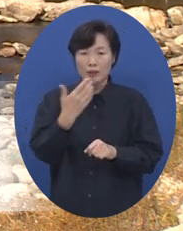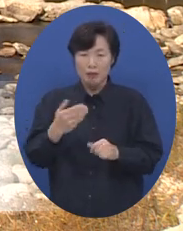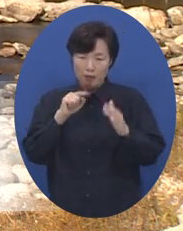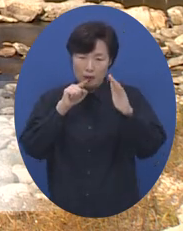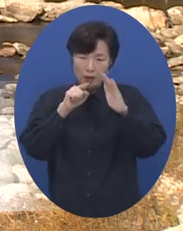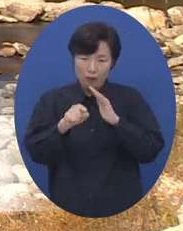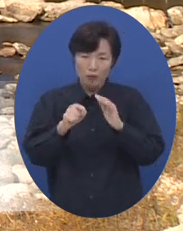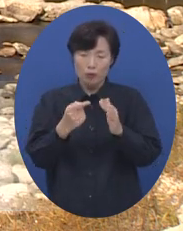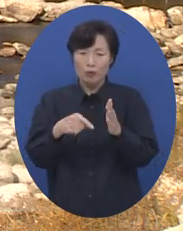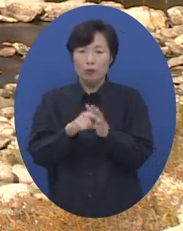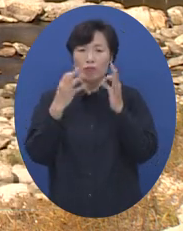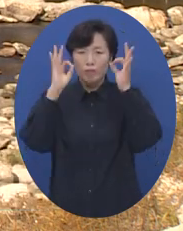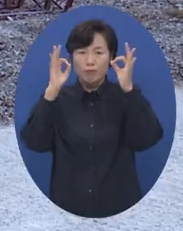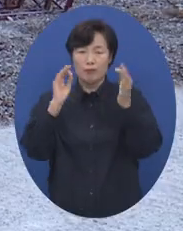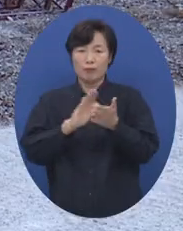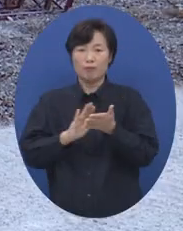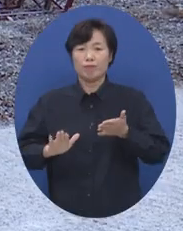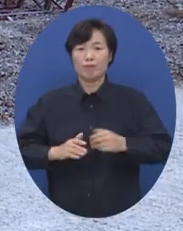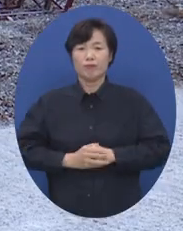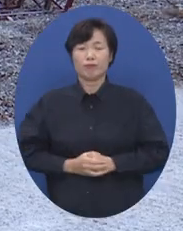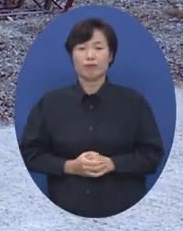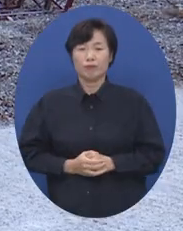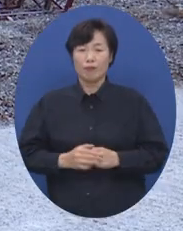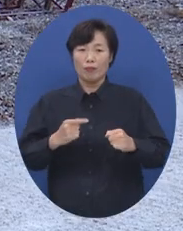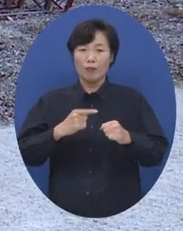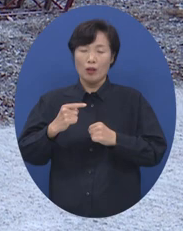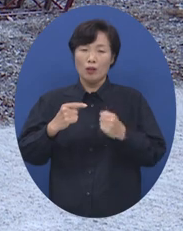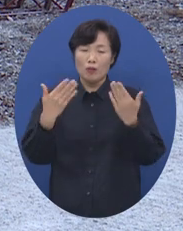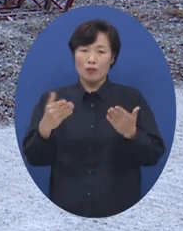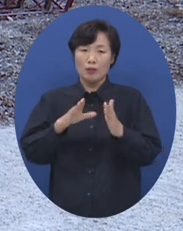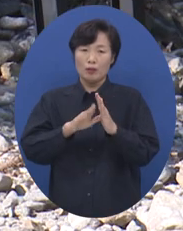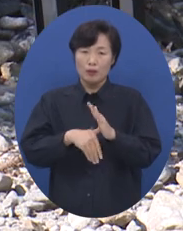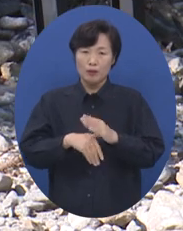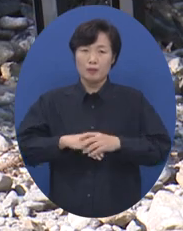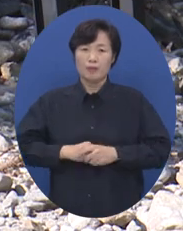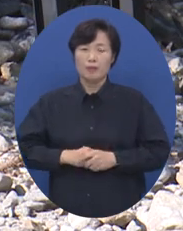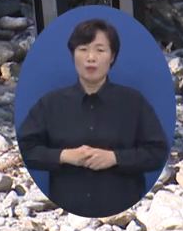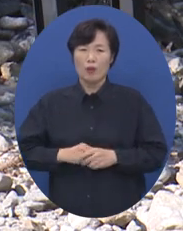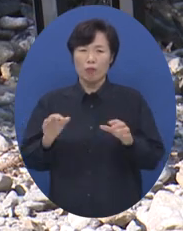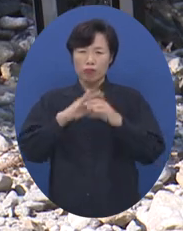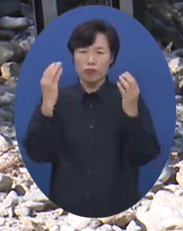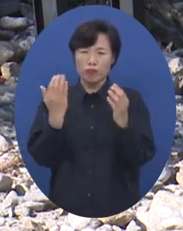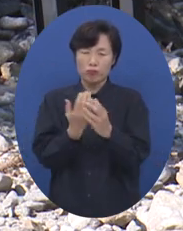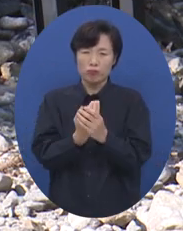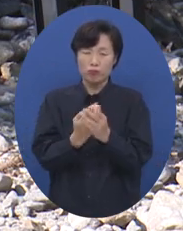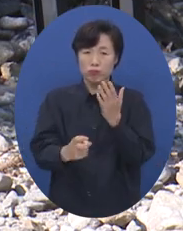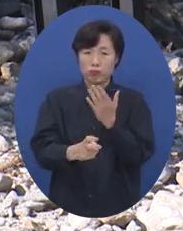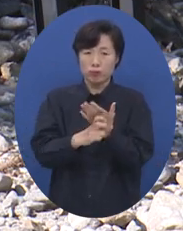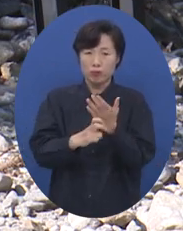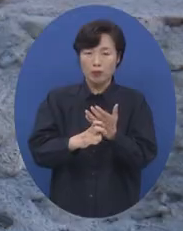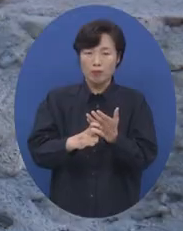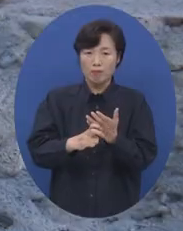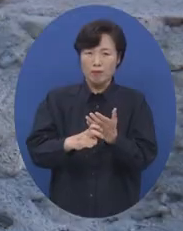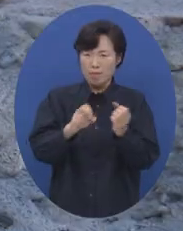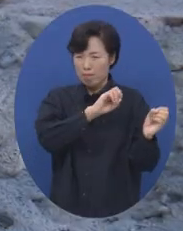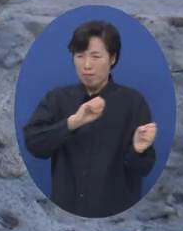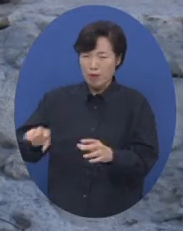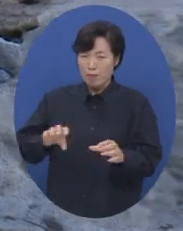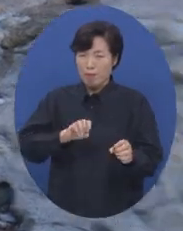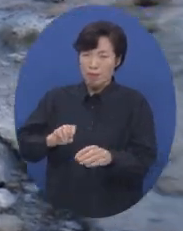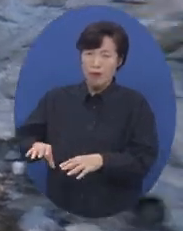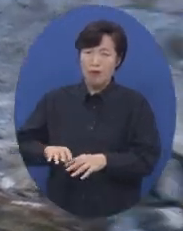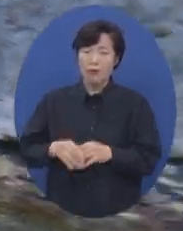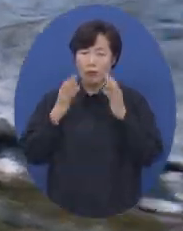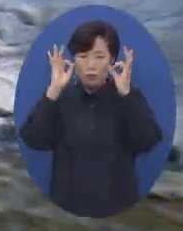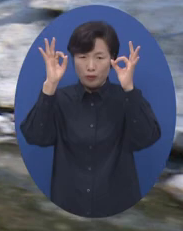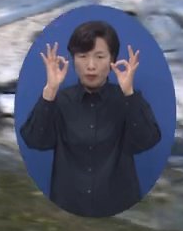찾을 수 있도록 최선을 다하겠습니다 경기도는 내년 휴가철 전까지 하천 내 모든 불법 시설물을 철거하는 다 힘쓸